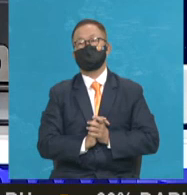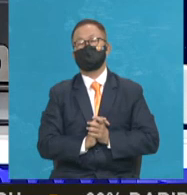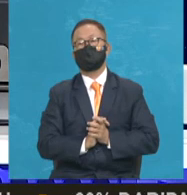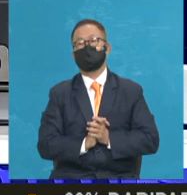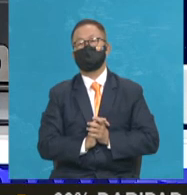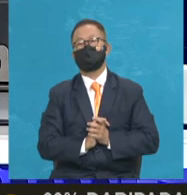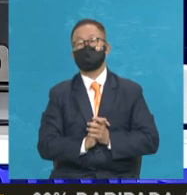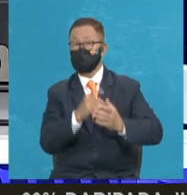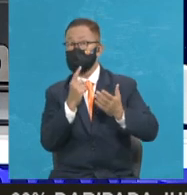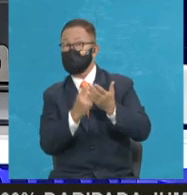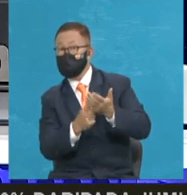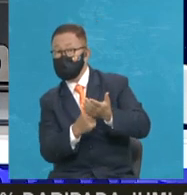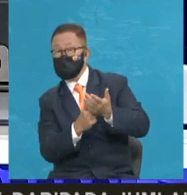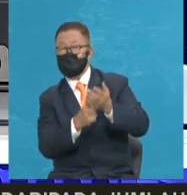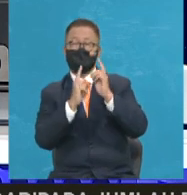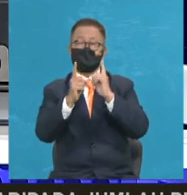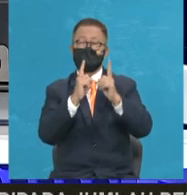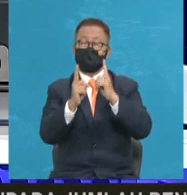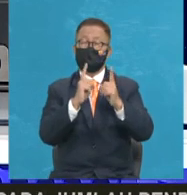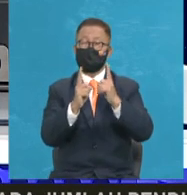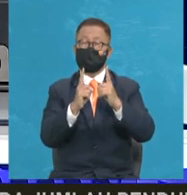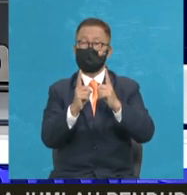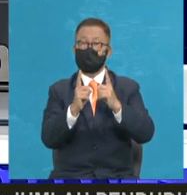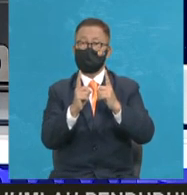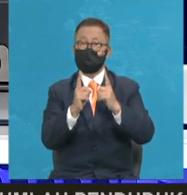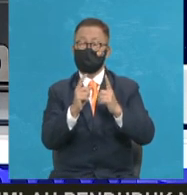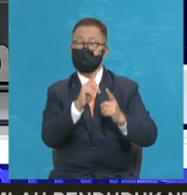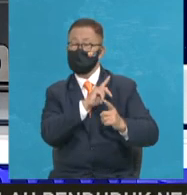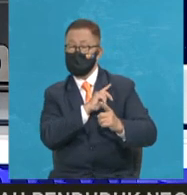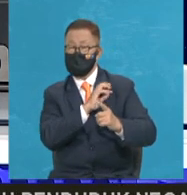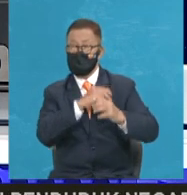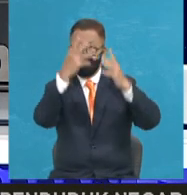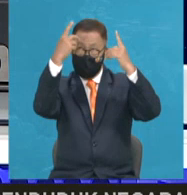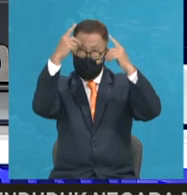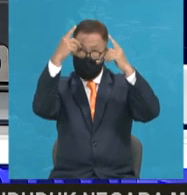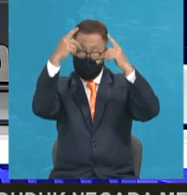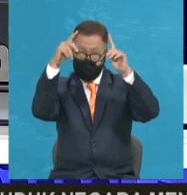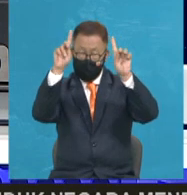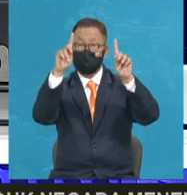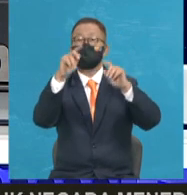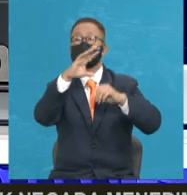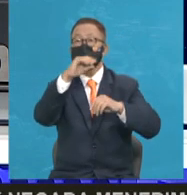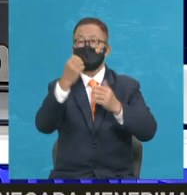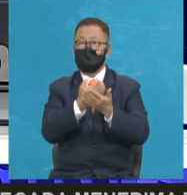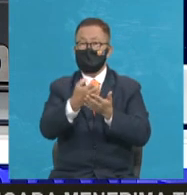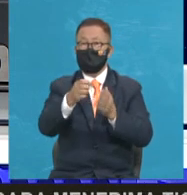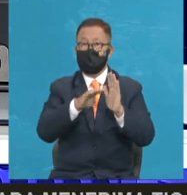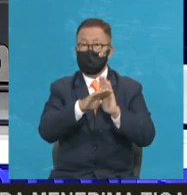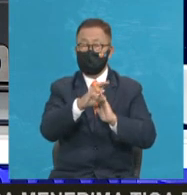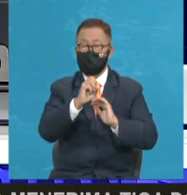di dalam sesi soal jawab bersama meja menteri di jabatan Perdana Menteri dan menteri keuangan dan ekonomi kedua menjelaskan